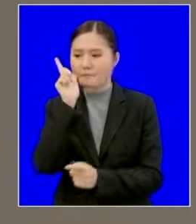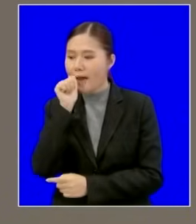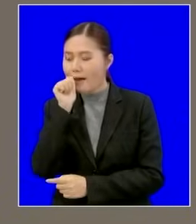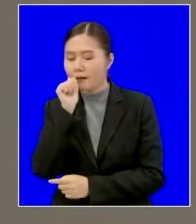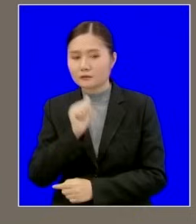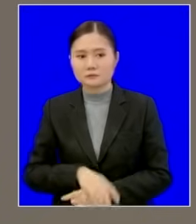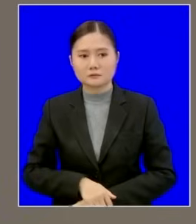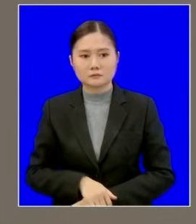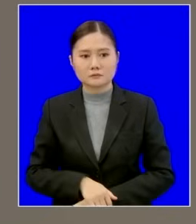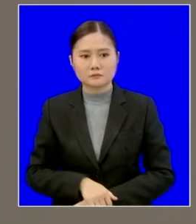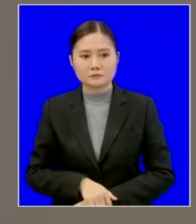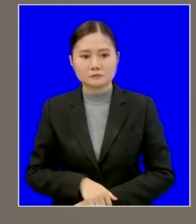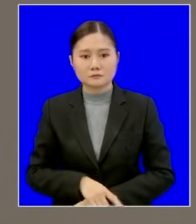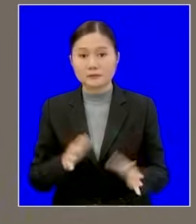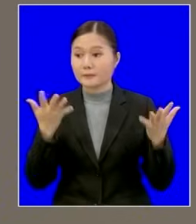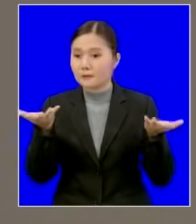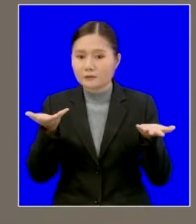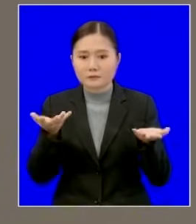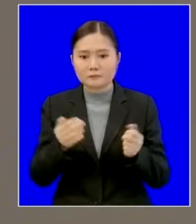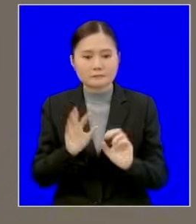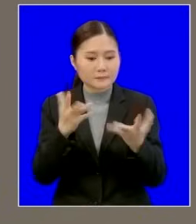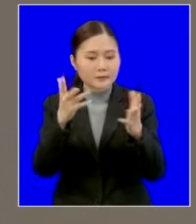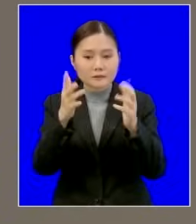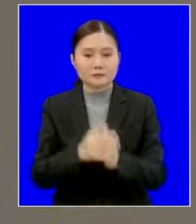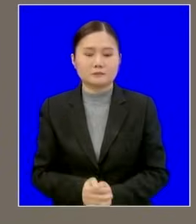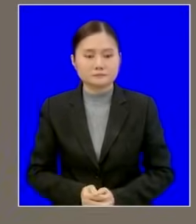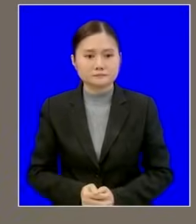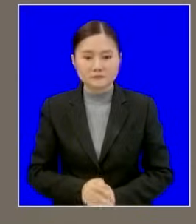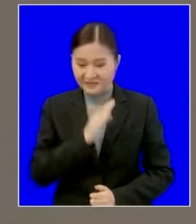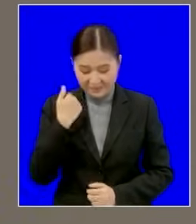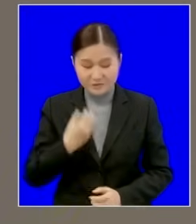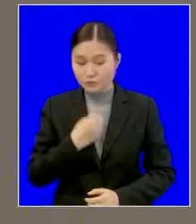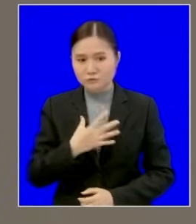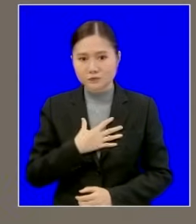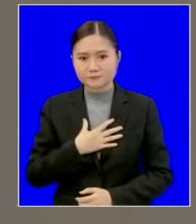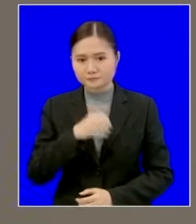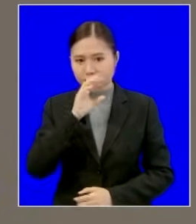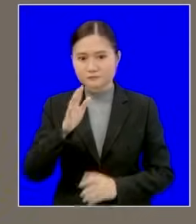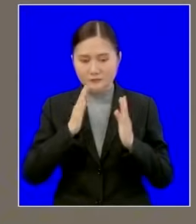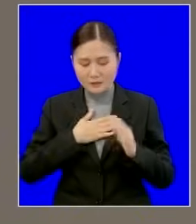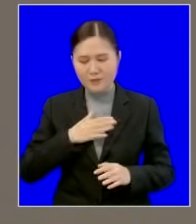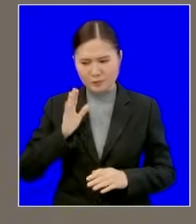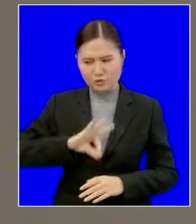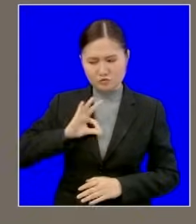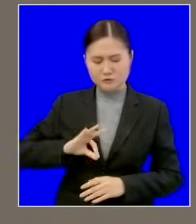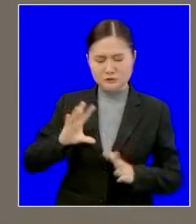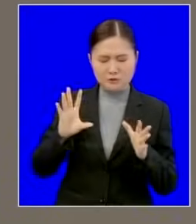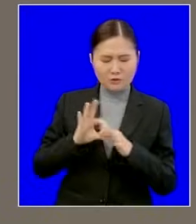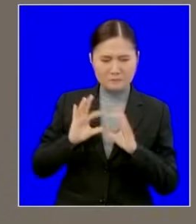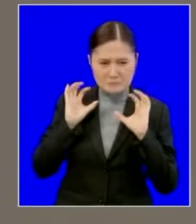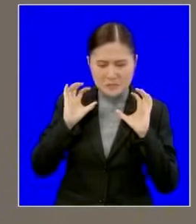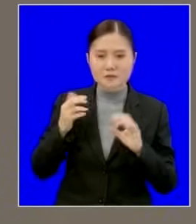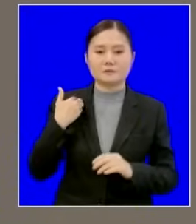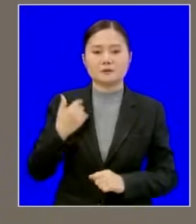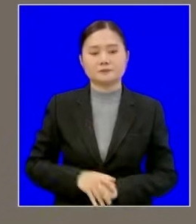ข้างหลังนี้ไม่มีไอ้แบบนั้นแล้ว ไม่มีแล้ว ไม่มีแล้วฮะ ถ้ามีอีกก็ตกใจอยู่นะ และเธอบอกว่าเธอเป็นคนที่มีเซนส์เรื่องทางนี้อยู่แล้ว